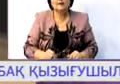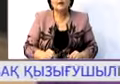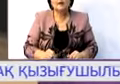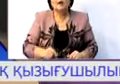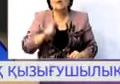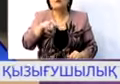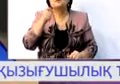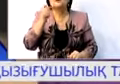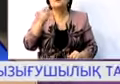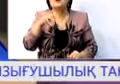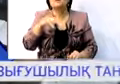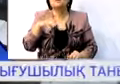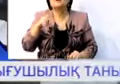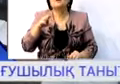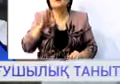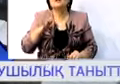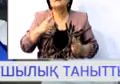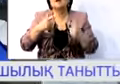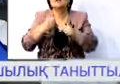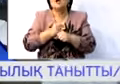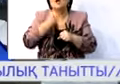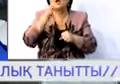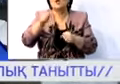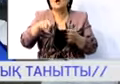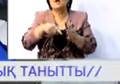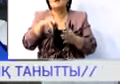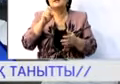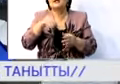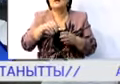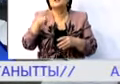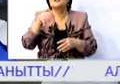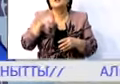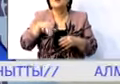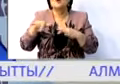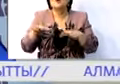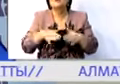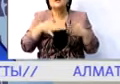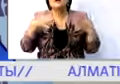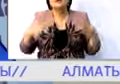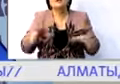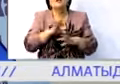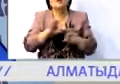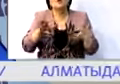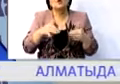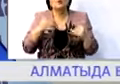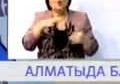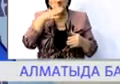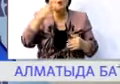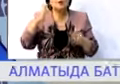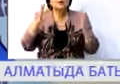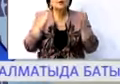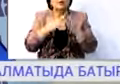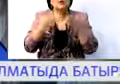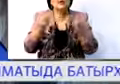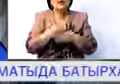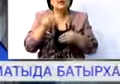Нөмірі 11-ші Мәншүк Мәметова сайлау округінен сайланған қалалық мәслихат депутаты өз аумағында жасалған ауқымды істерге тоқталды. Биыл көп қабатты тұрғын үйлерді